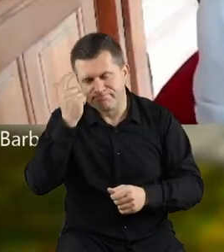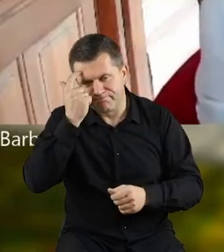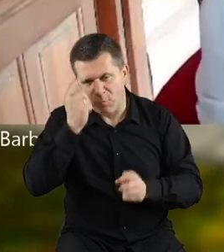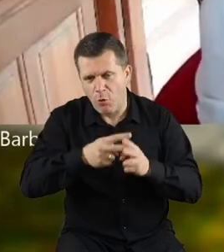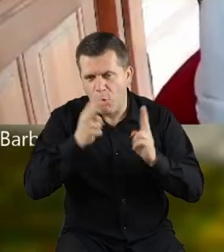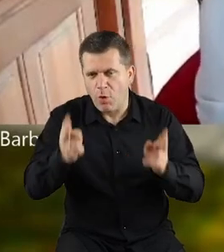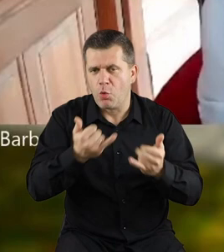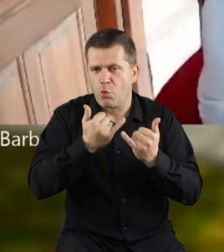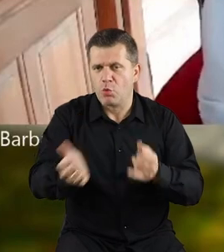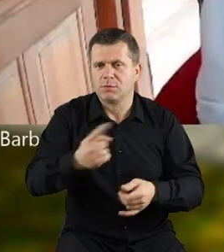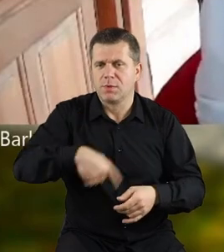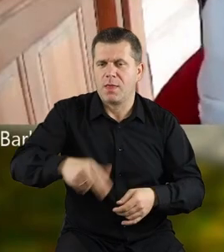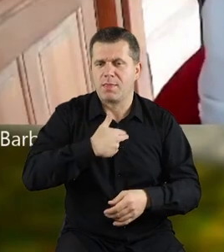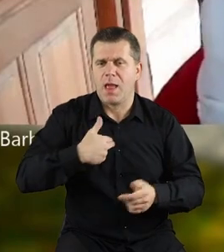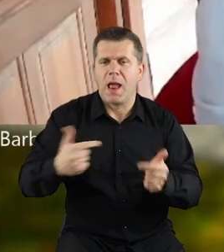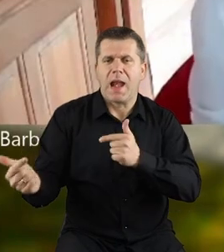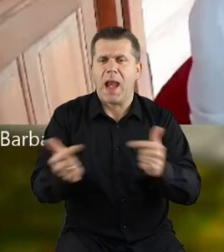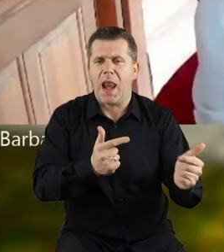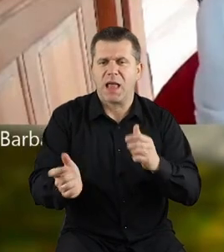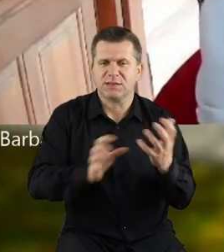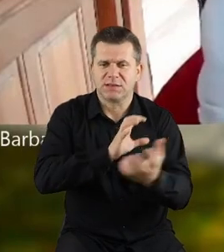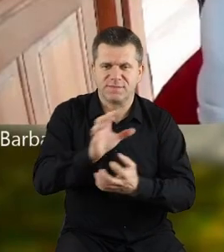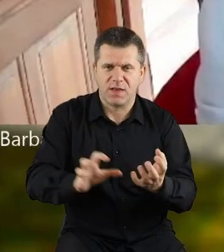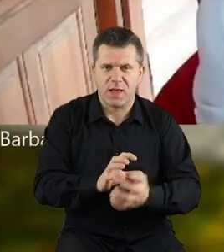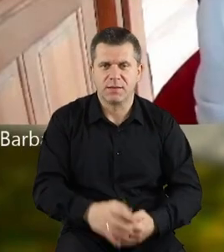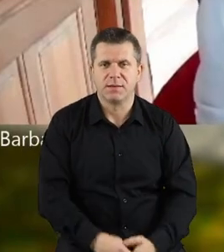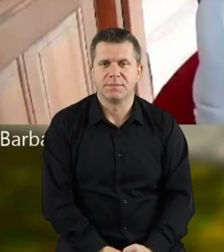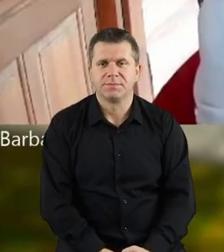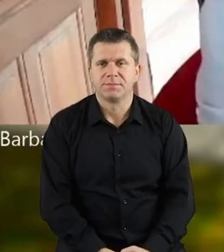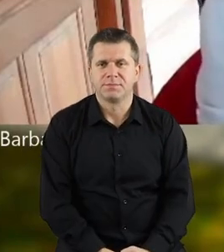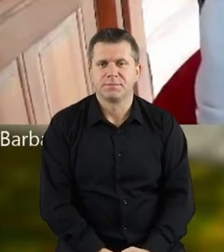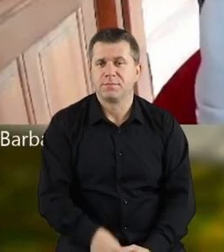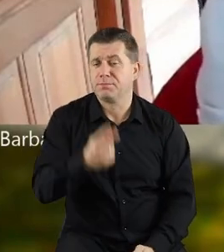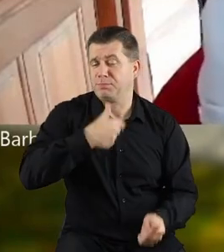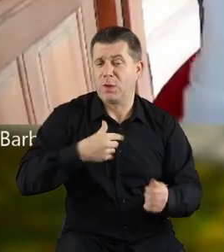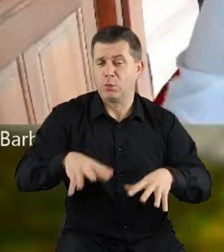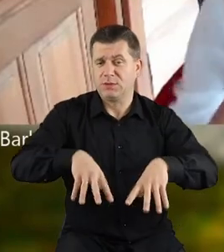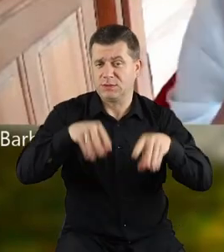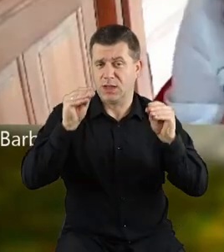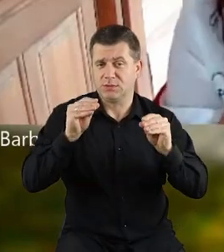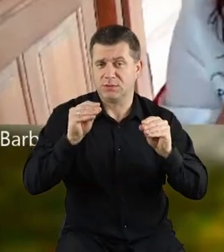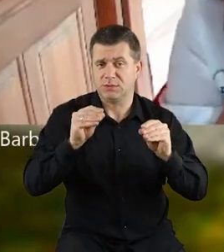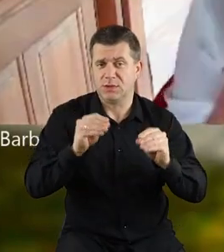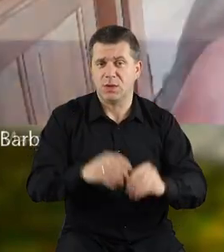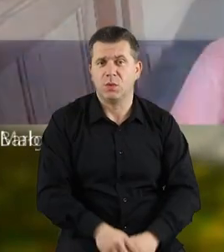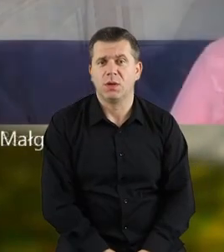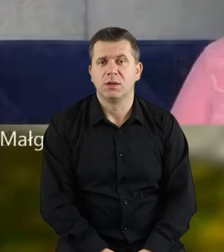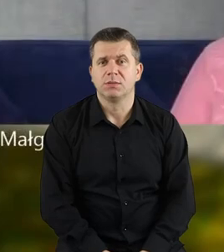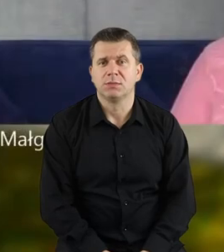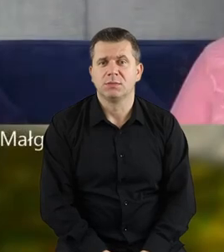określenie różnych naszych relacji ze światem. Ale zaczynałaś jako